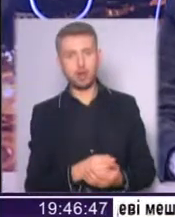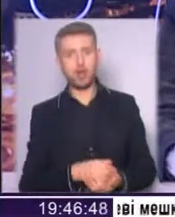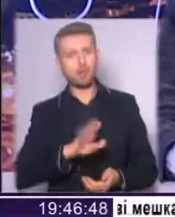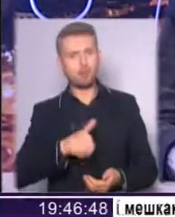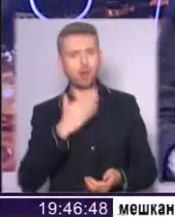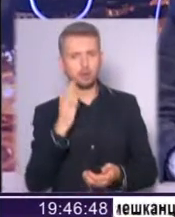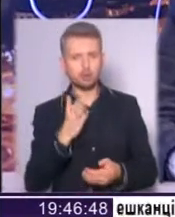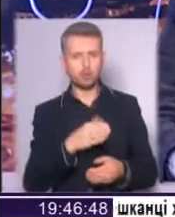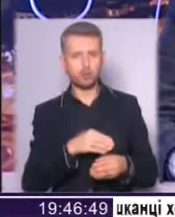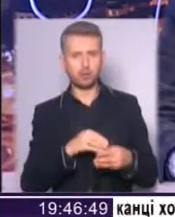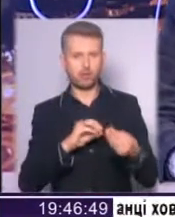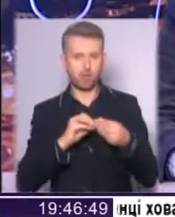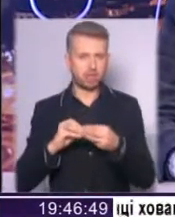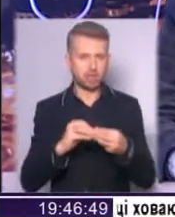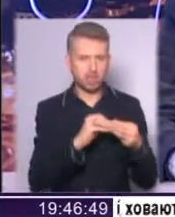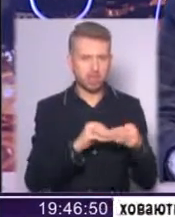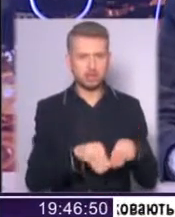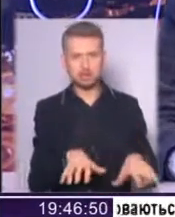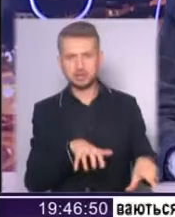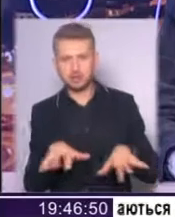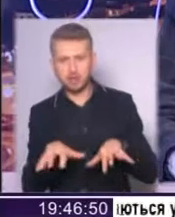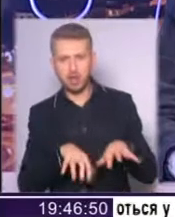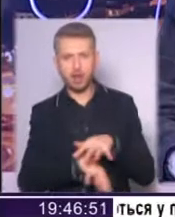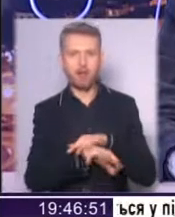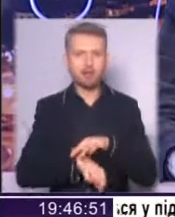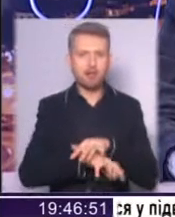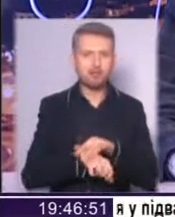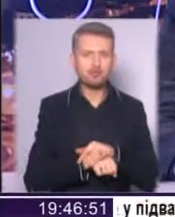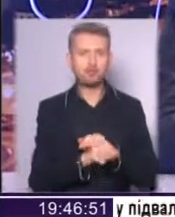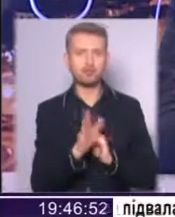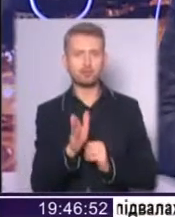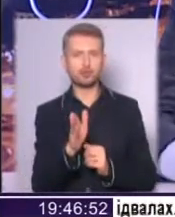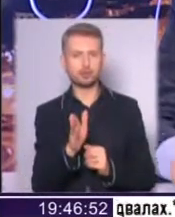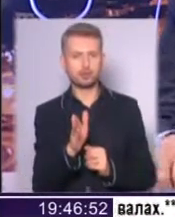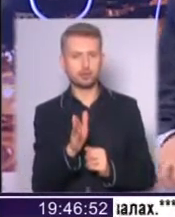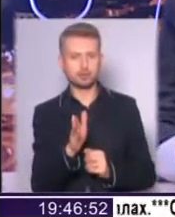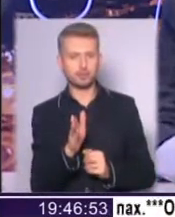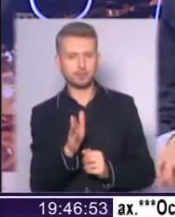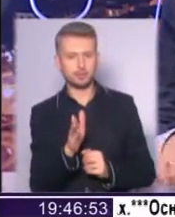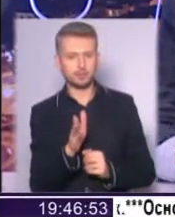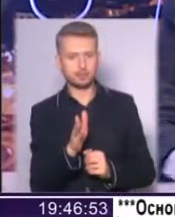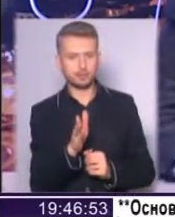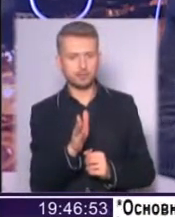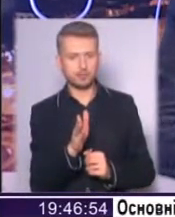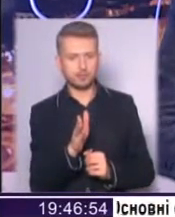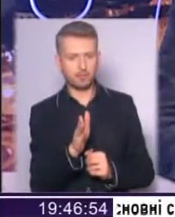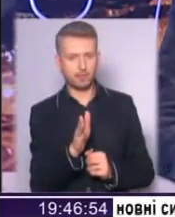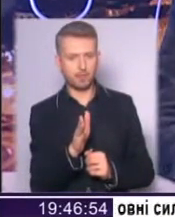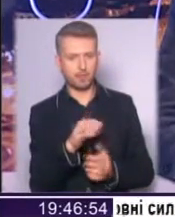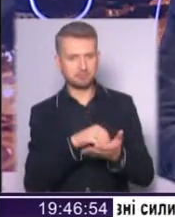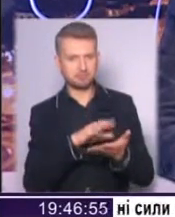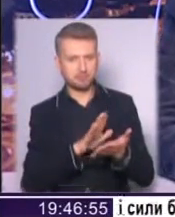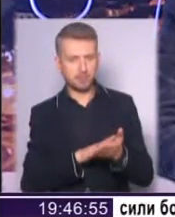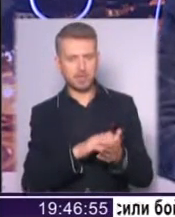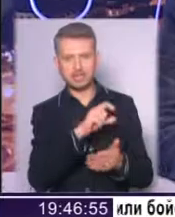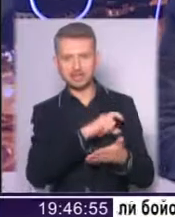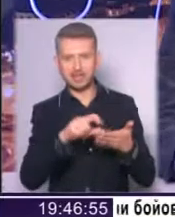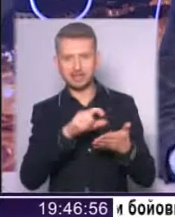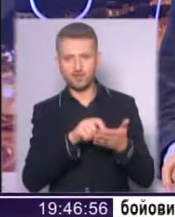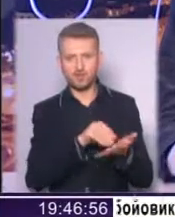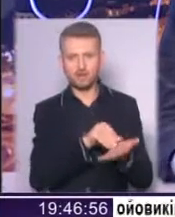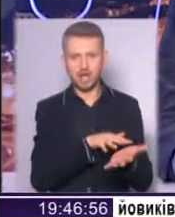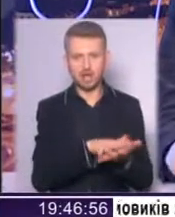міняти підхід. Якщо країна не має прозорої системи роботи, то ми ніколи не побудуємо